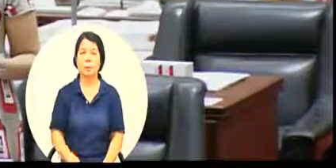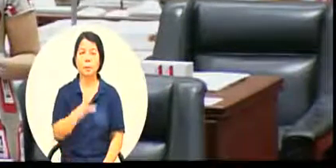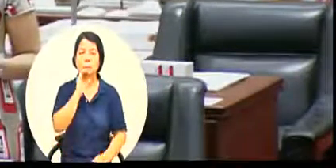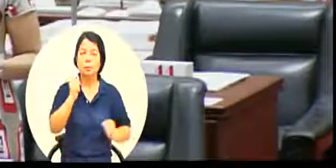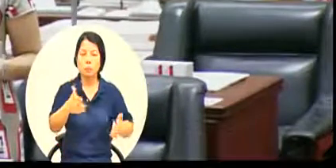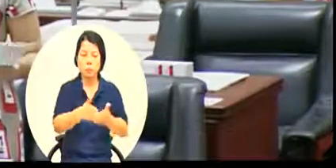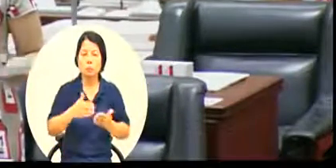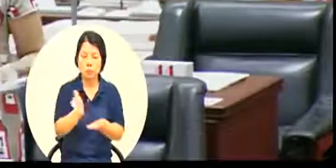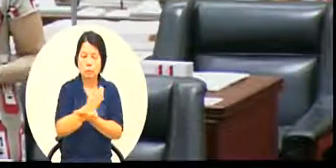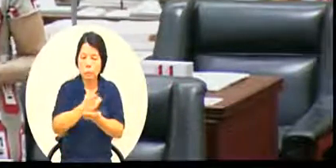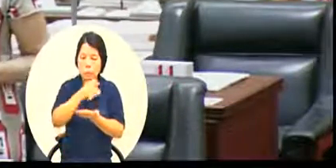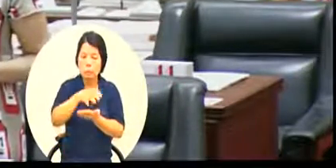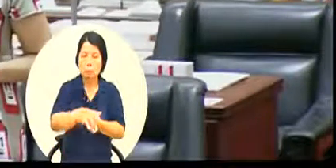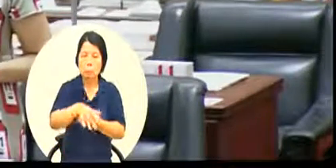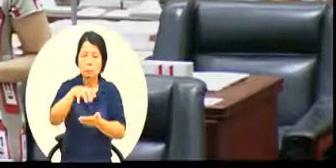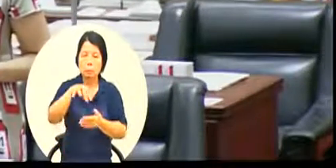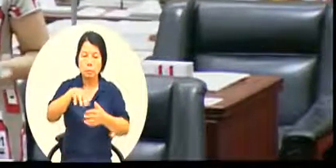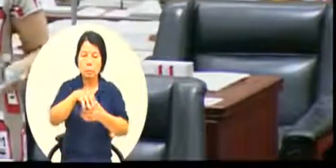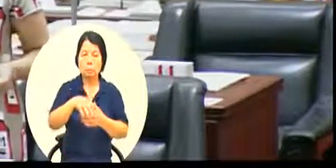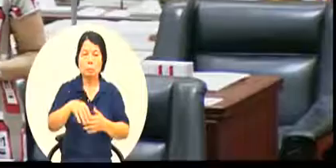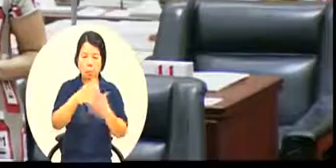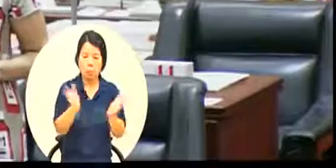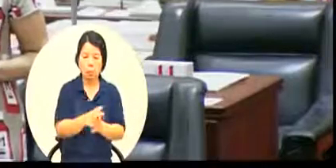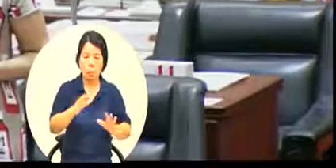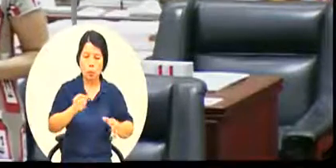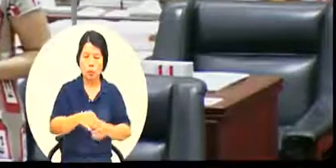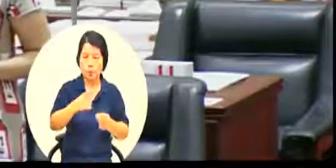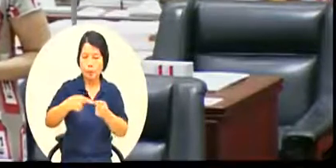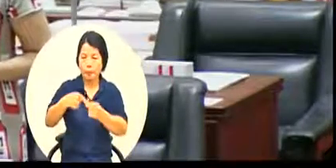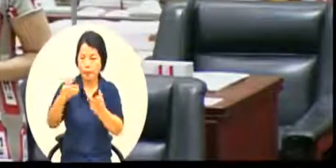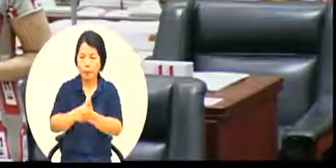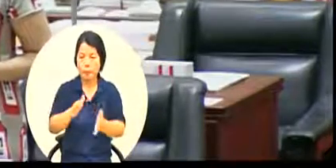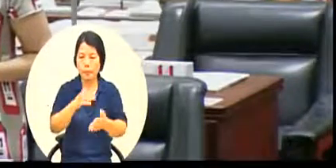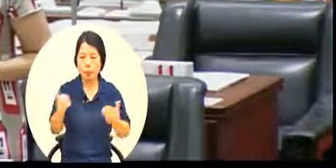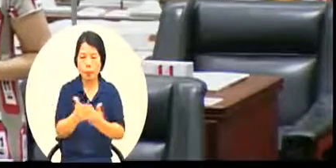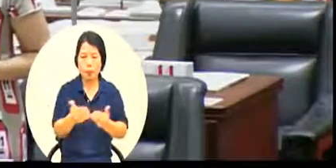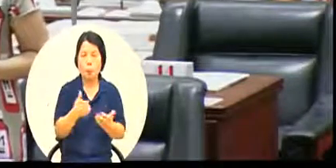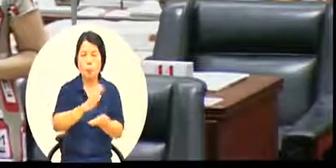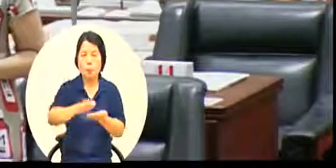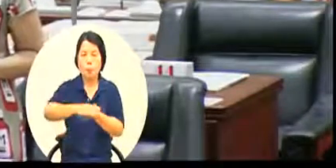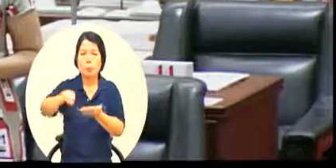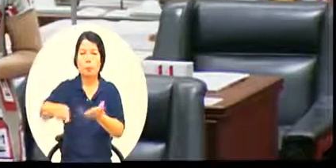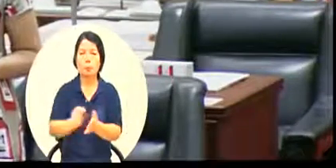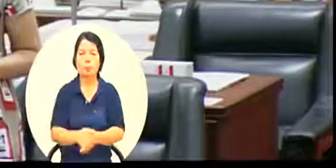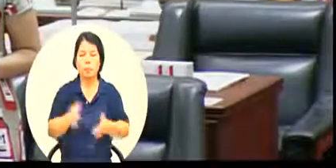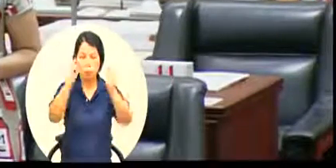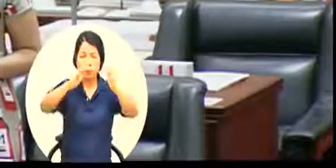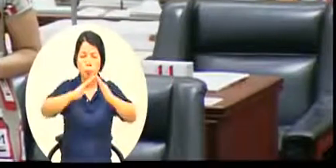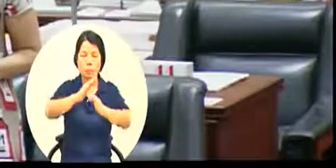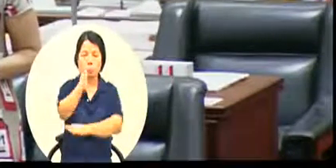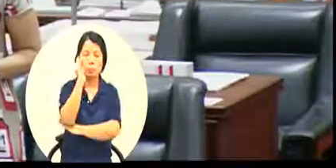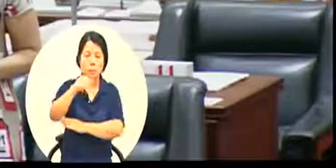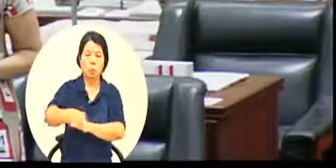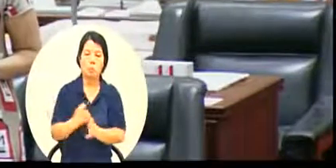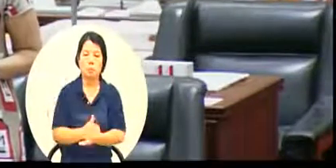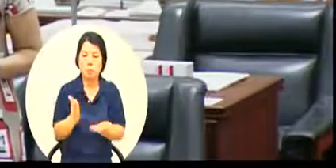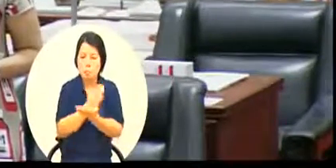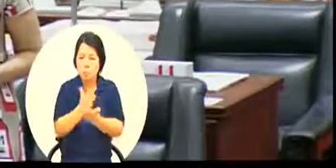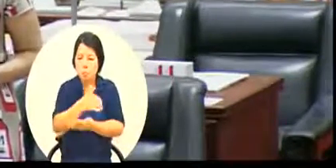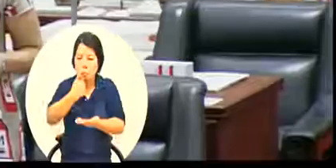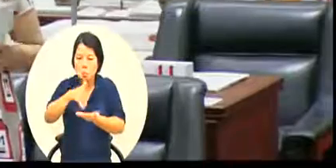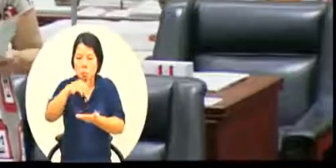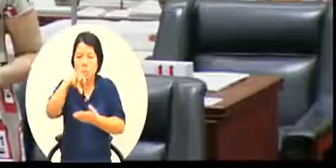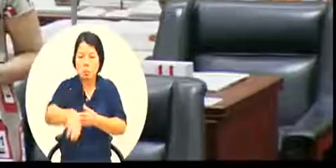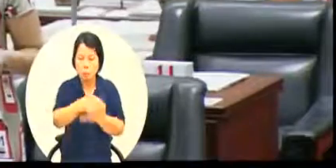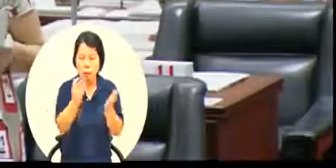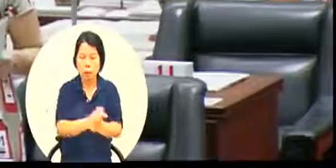审计单位，因为我们每次看到很多的处理问题的部分，高雄市政府都很告诉我们说，审计处不断的来给我们